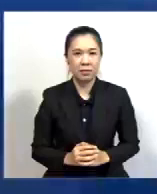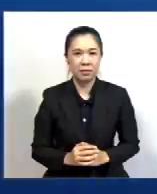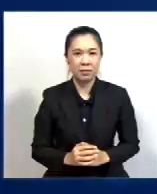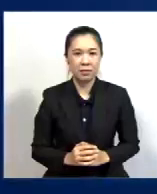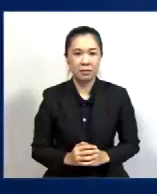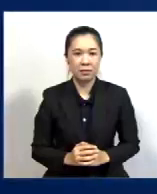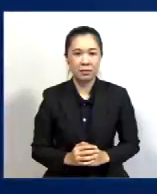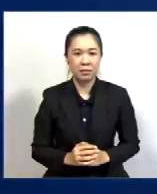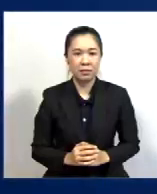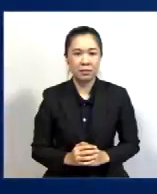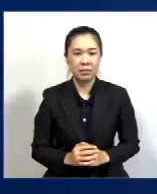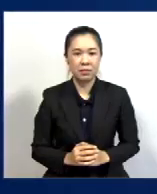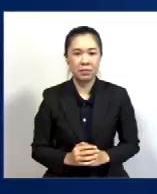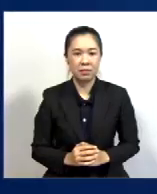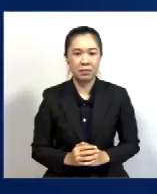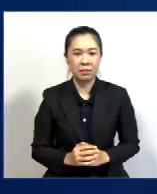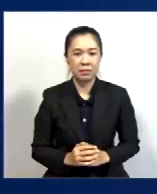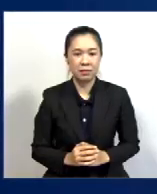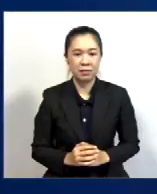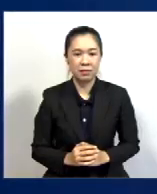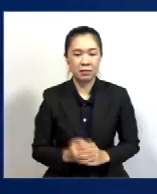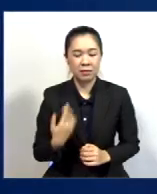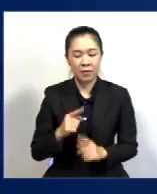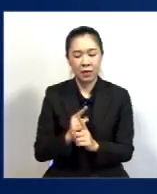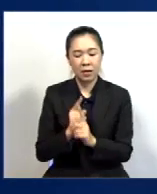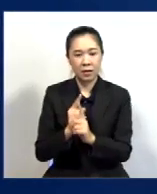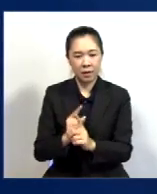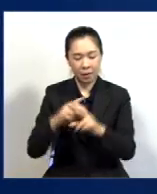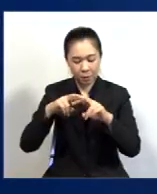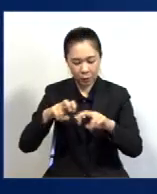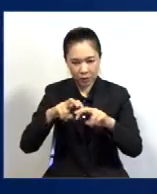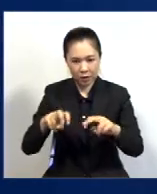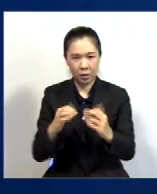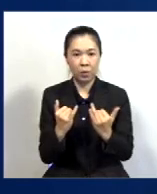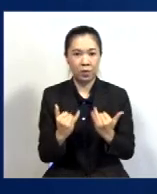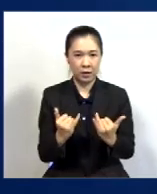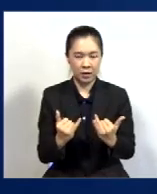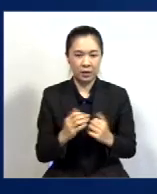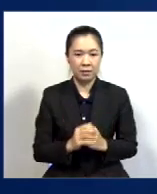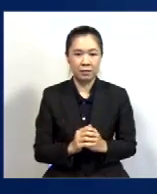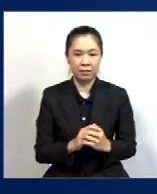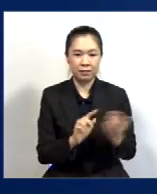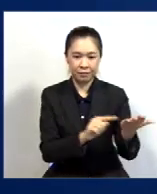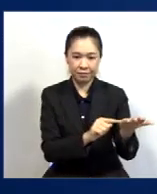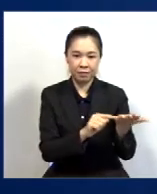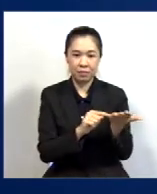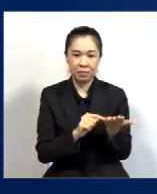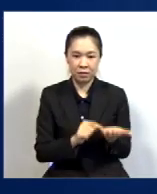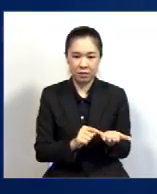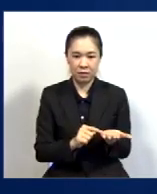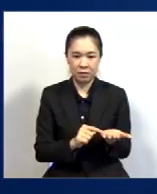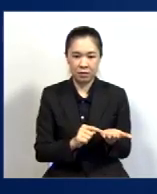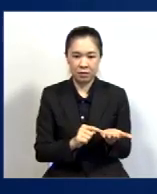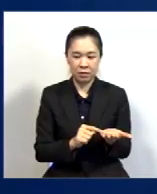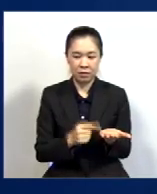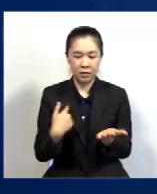ตามคำวินิจฉัยของศาลรัฐธรรมนูญนี้ ผู้ร้องมาศาลส่วนผู้ถูกร้อง